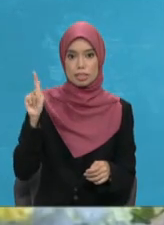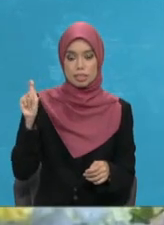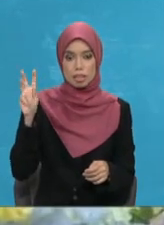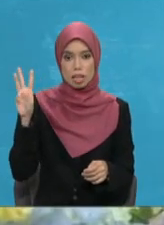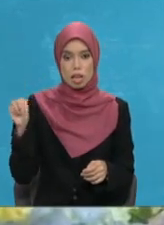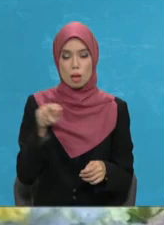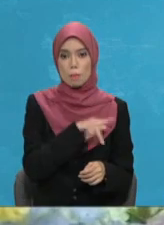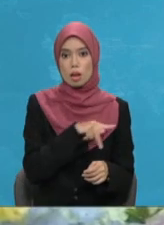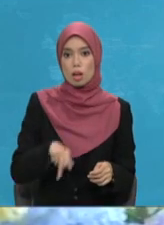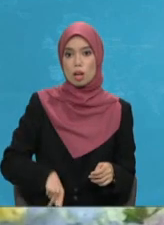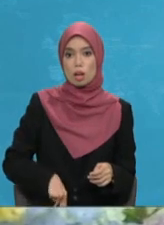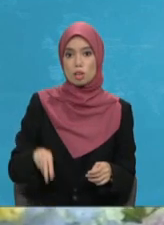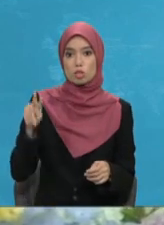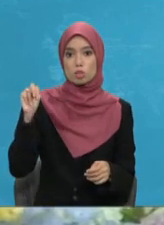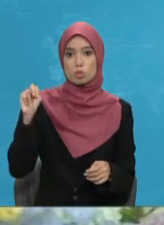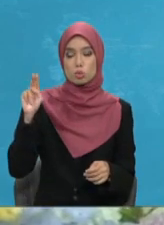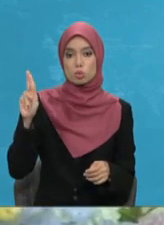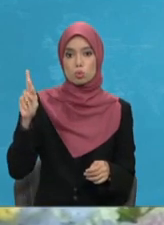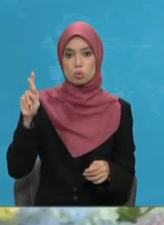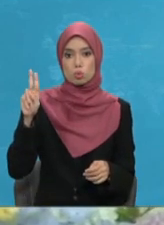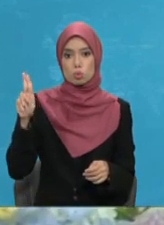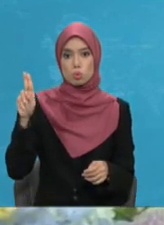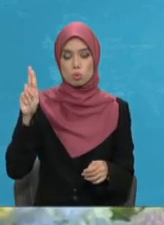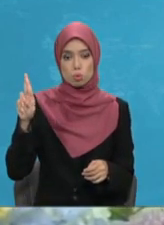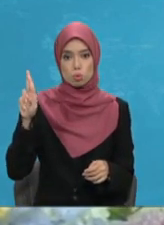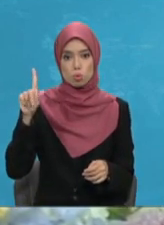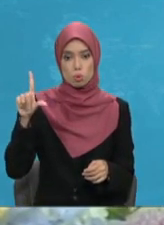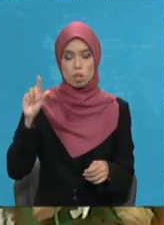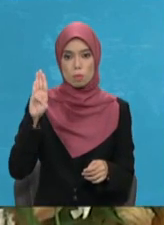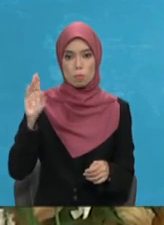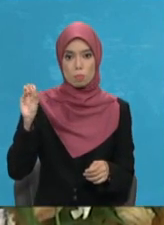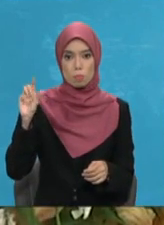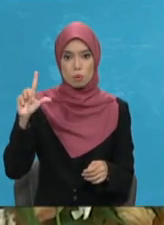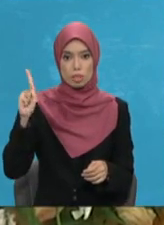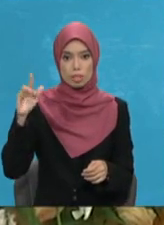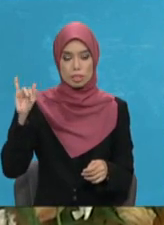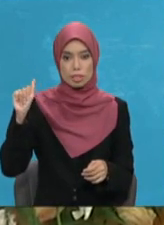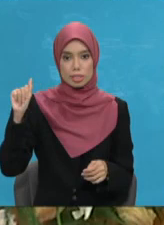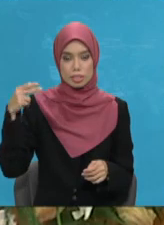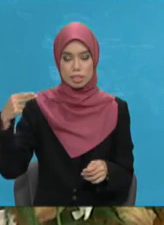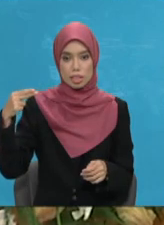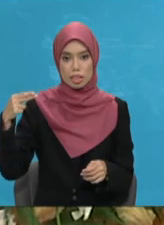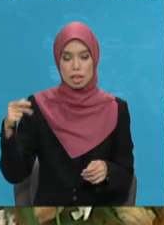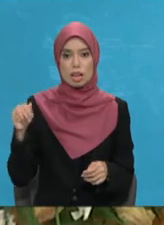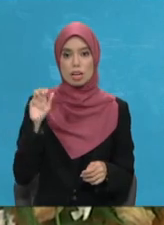Nurul muqyah yang teramat Mulia padukasi Pangeran anak putri Hajah Hafizah seluruh